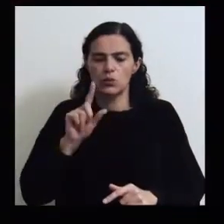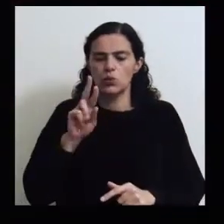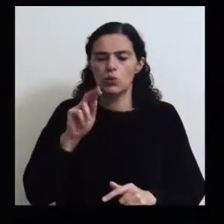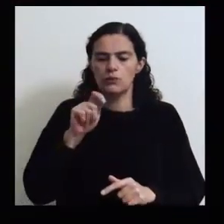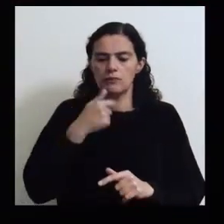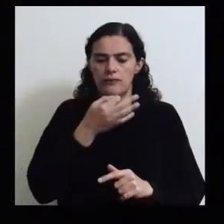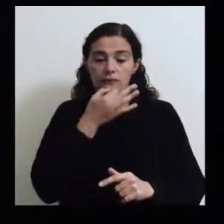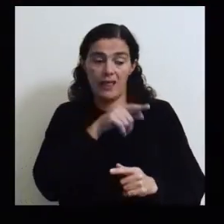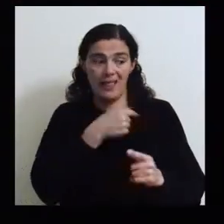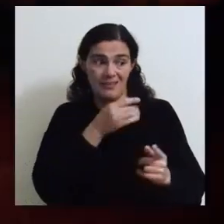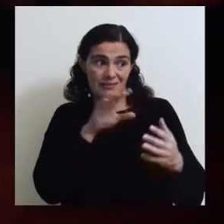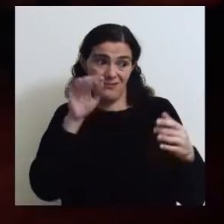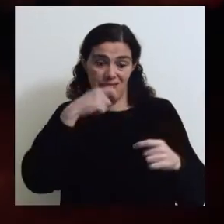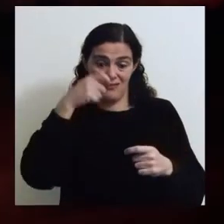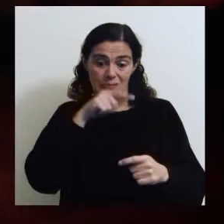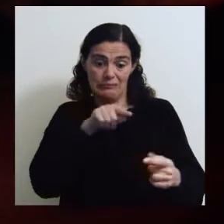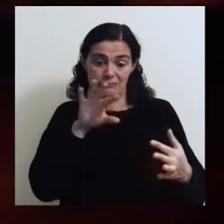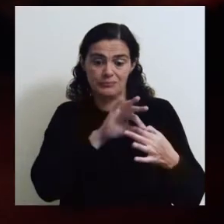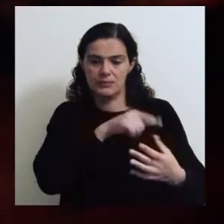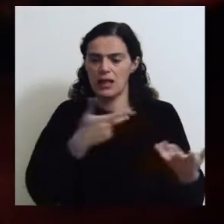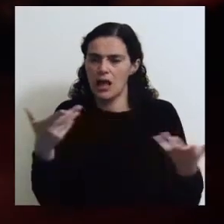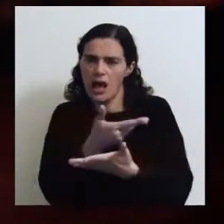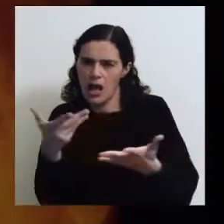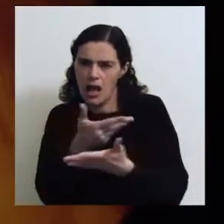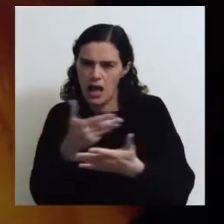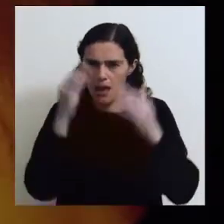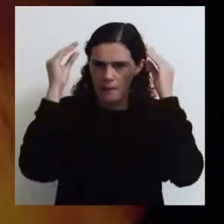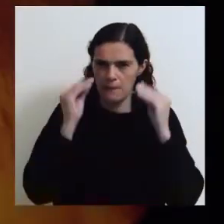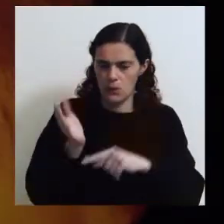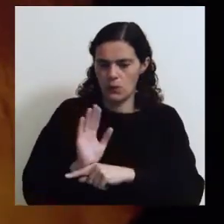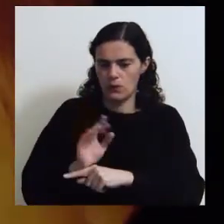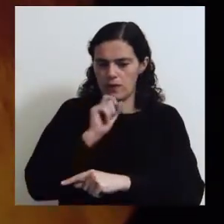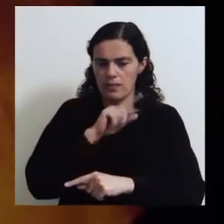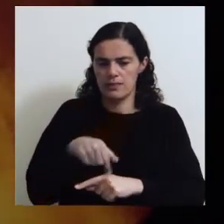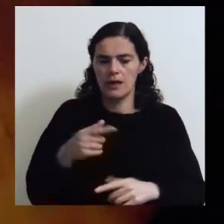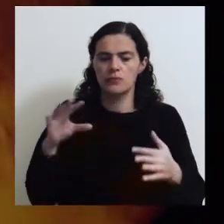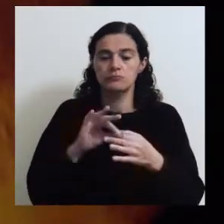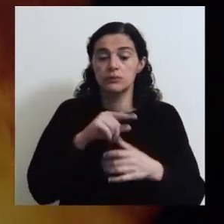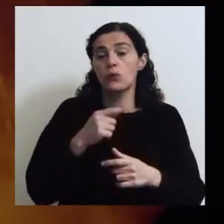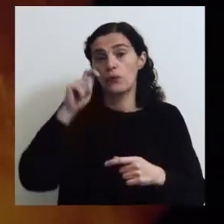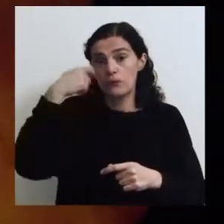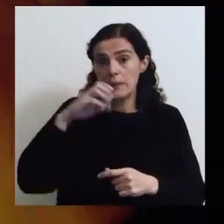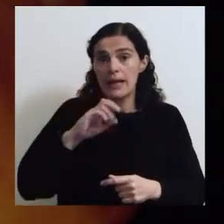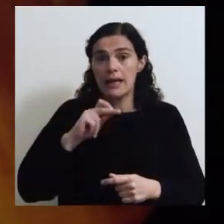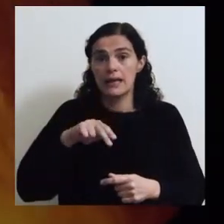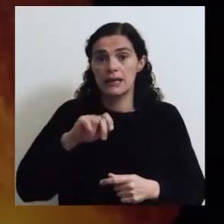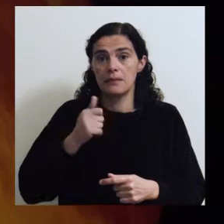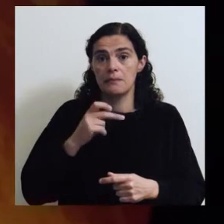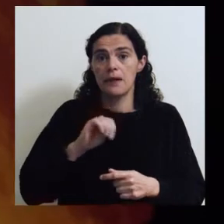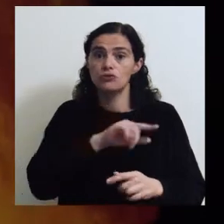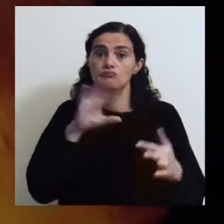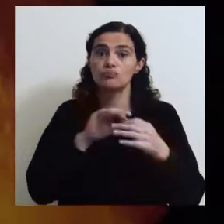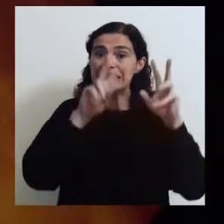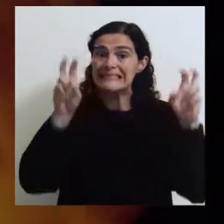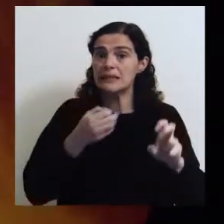se référer à ce film et d'entrer en dialogue avec Manuel de Oliveira à travers les Cannibales, à travers